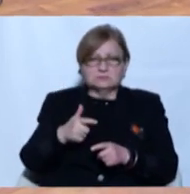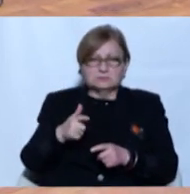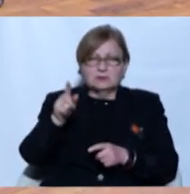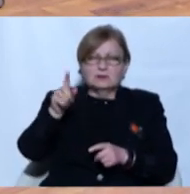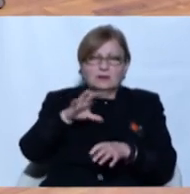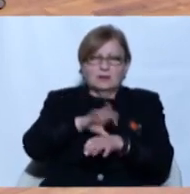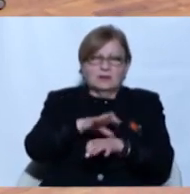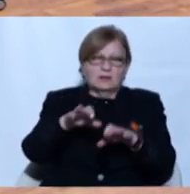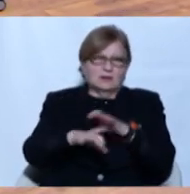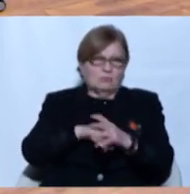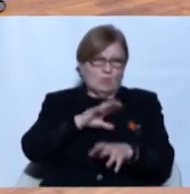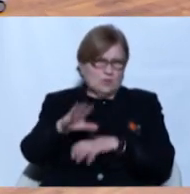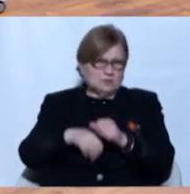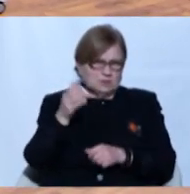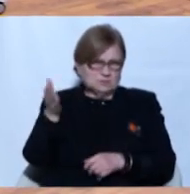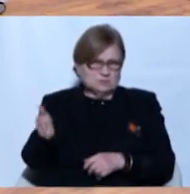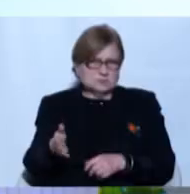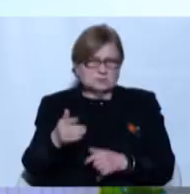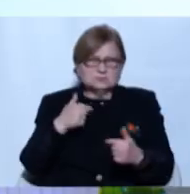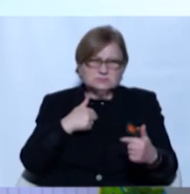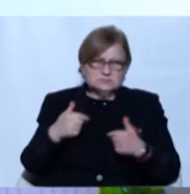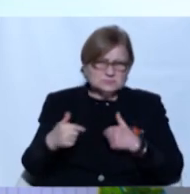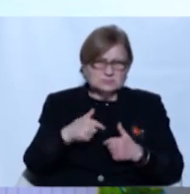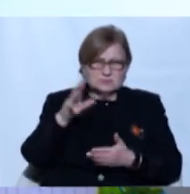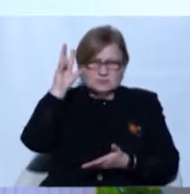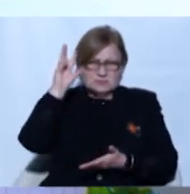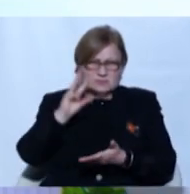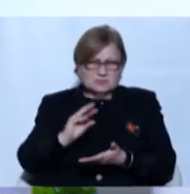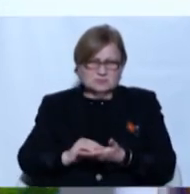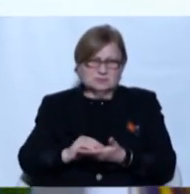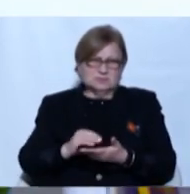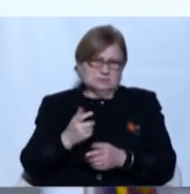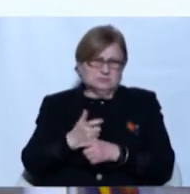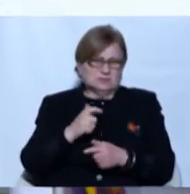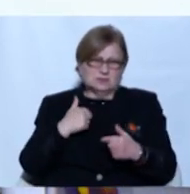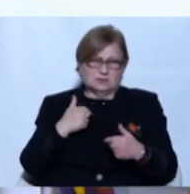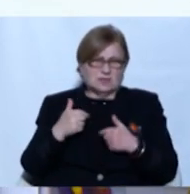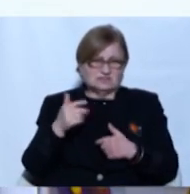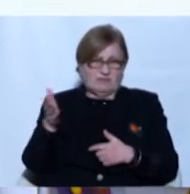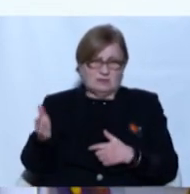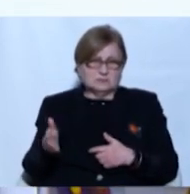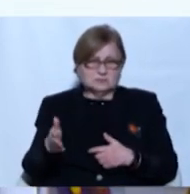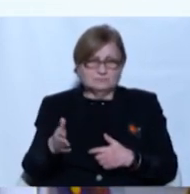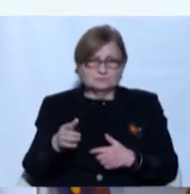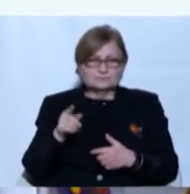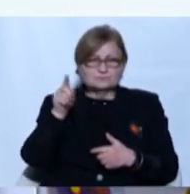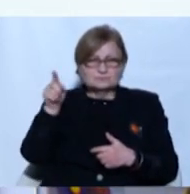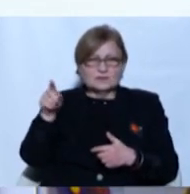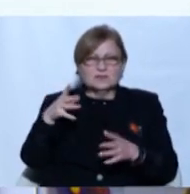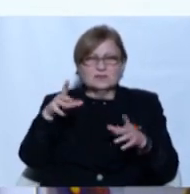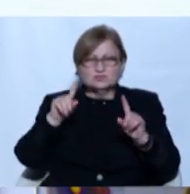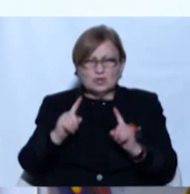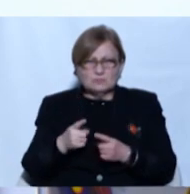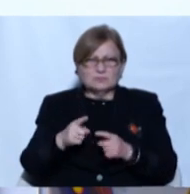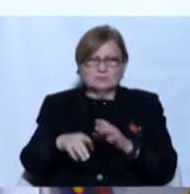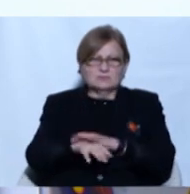და მოკლედო საშინელ პირობებში ვამყედეს, ხოლმე თუ რო ძალიან არ დავიტვირთოთ ესეთ რაღაცასაც გეტყვით, შეიძლება თარი რომ იქო შემიპყრესო,